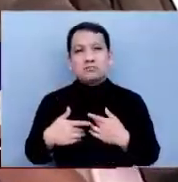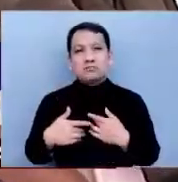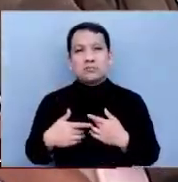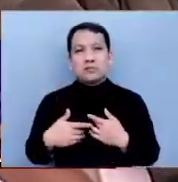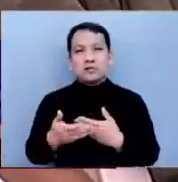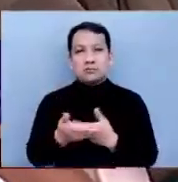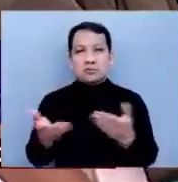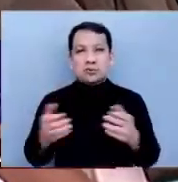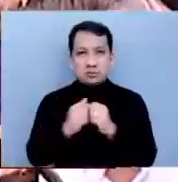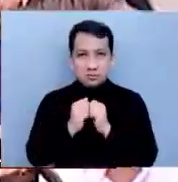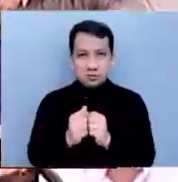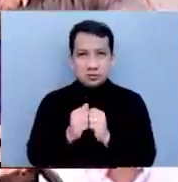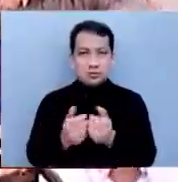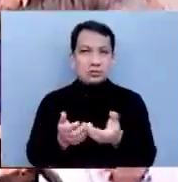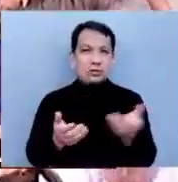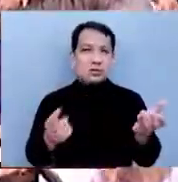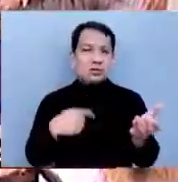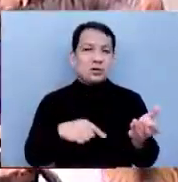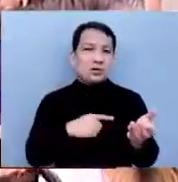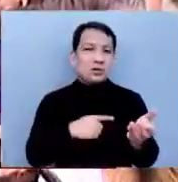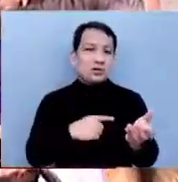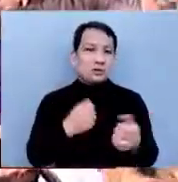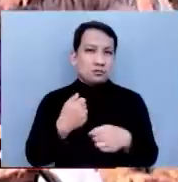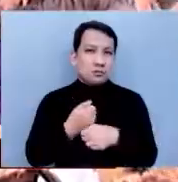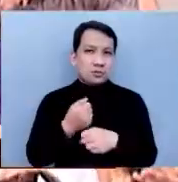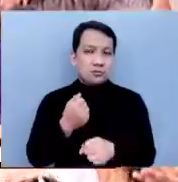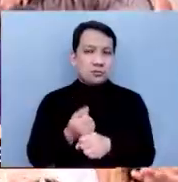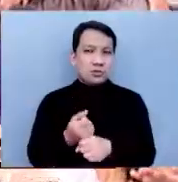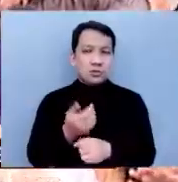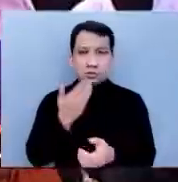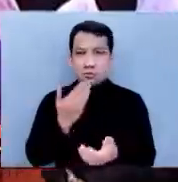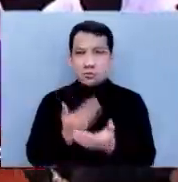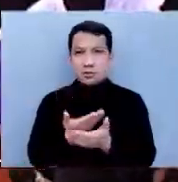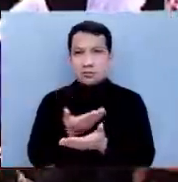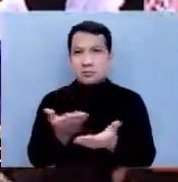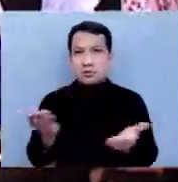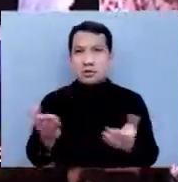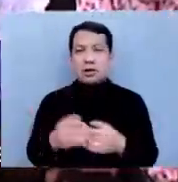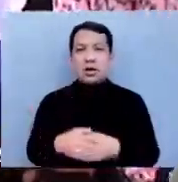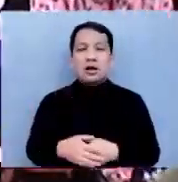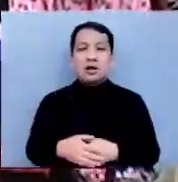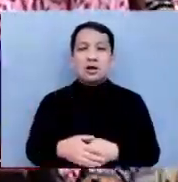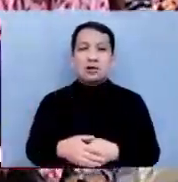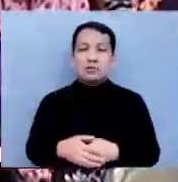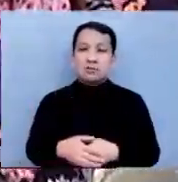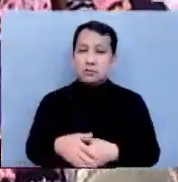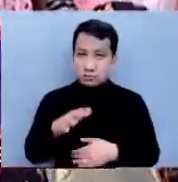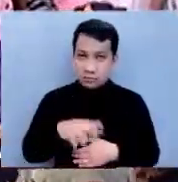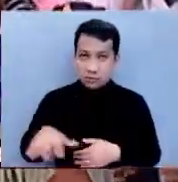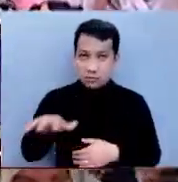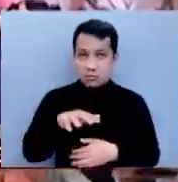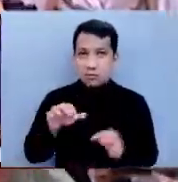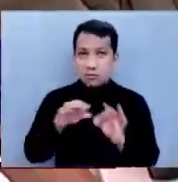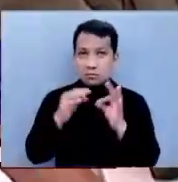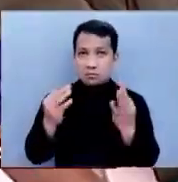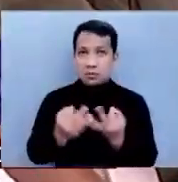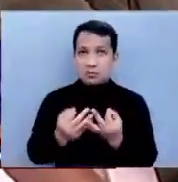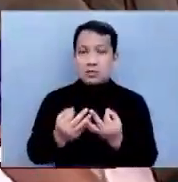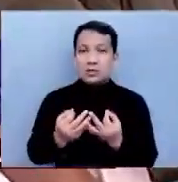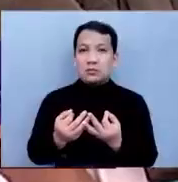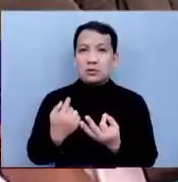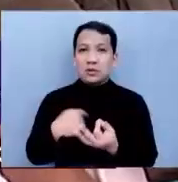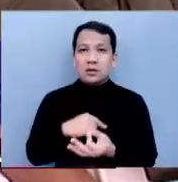magkaisa kami sa mga paggawa ng mga mabubuti at ang mga pamilya namin ay